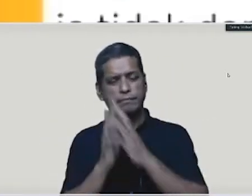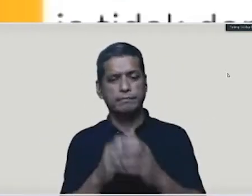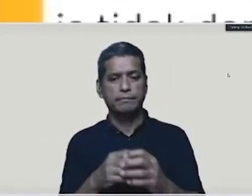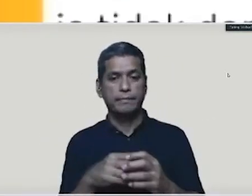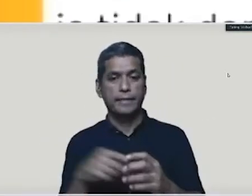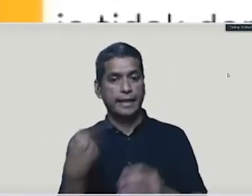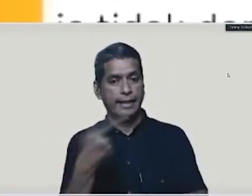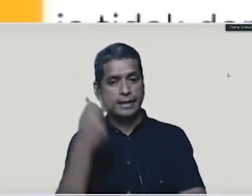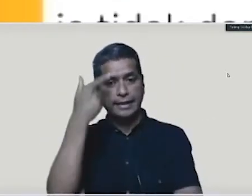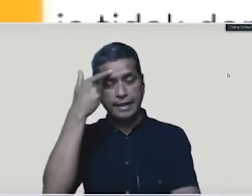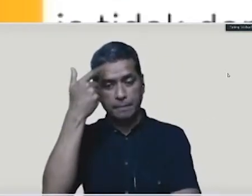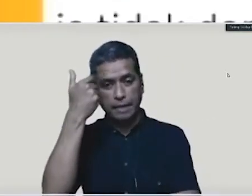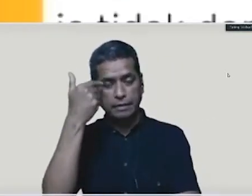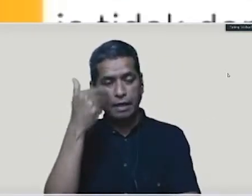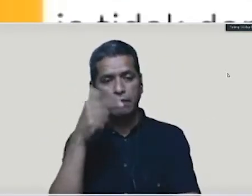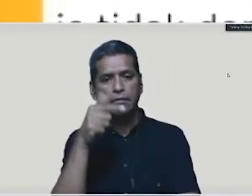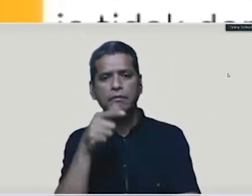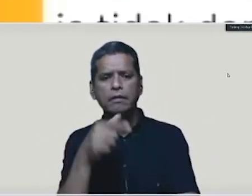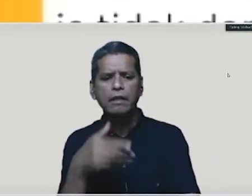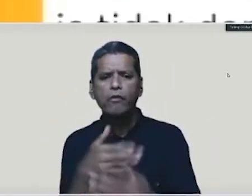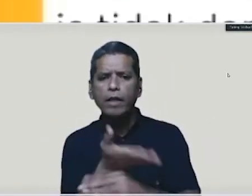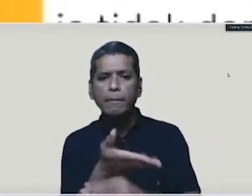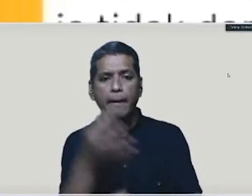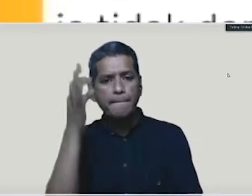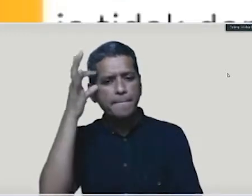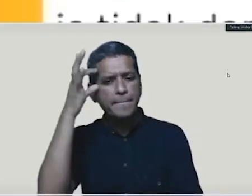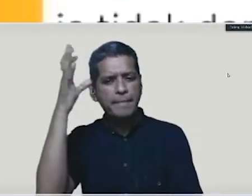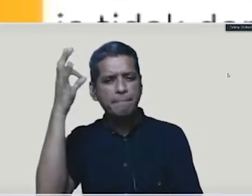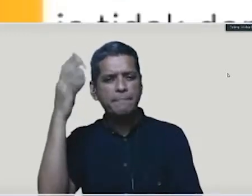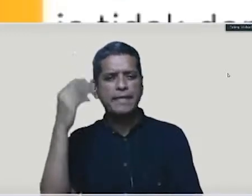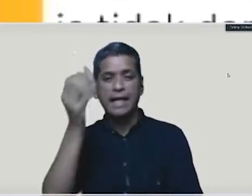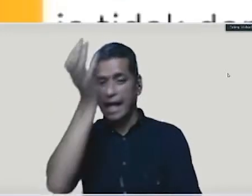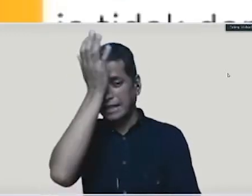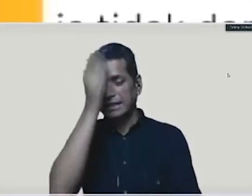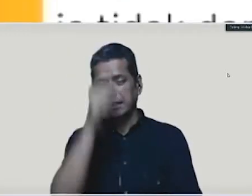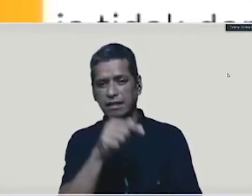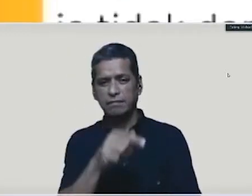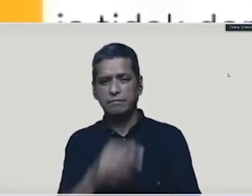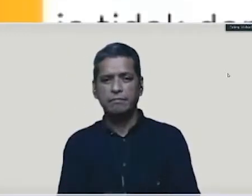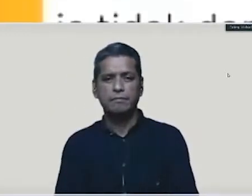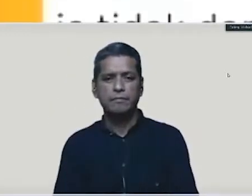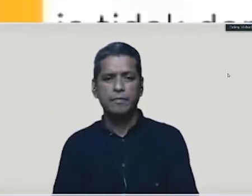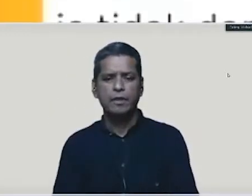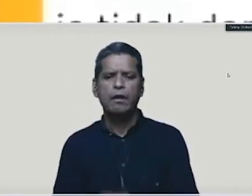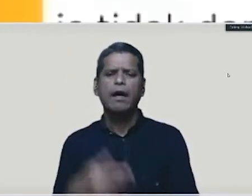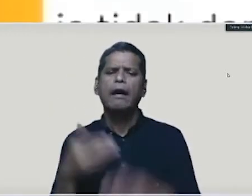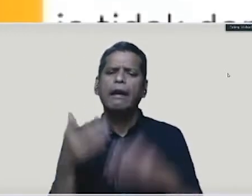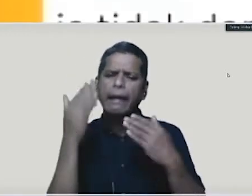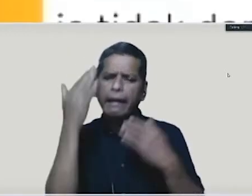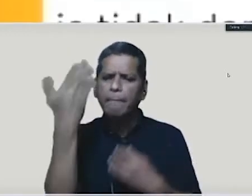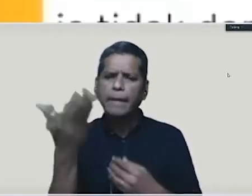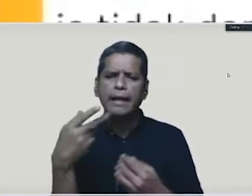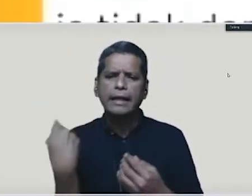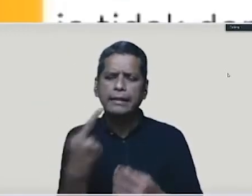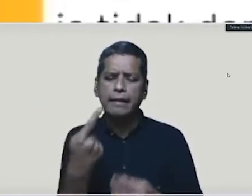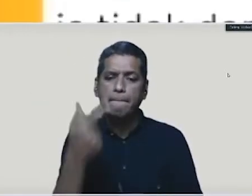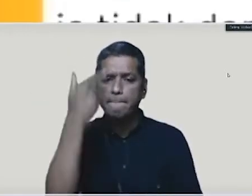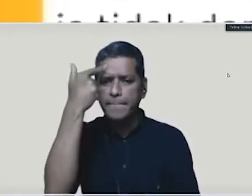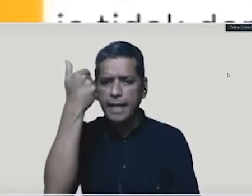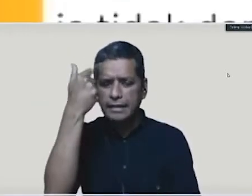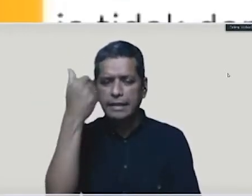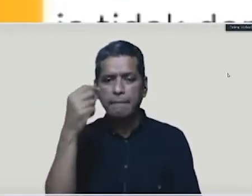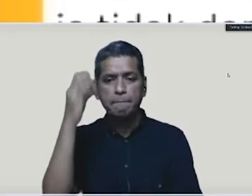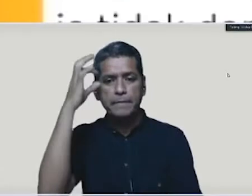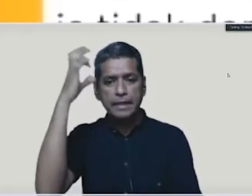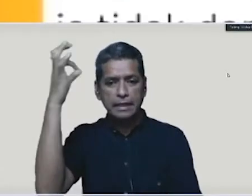dari mimpinya ini kenapa kita belajar dari mimpi nebukadnezar ada